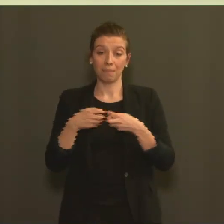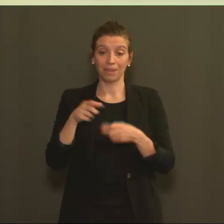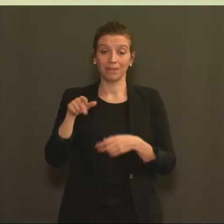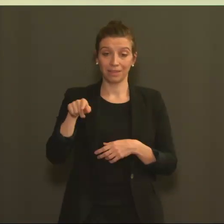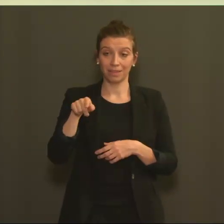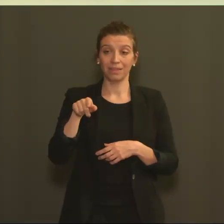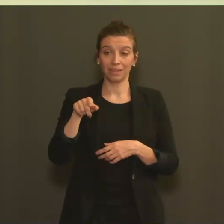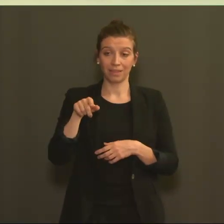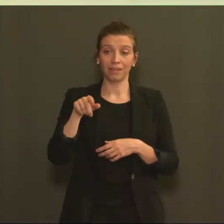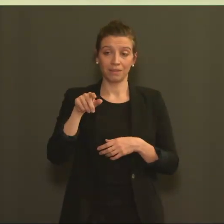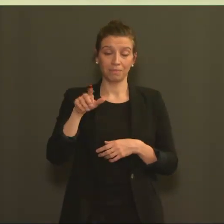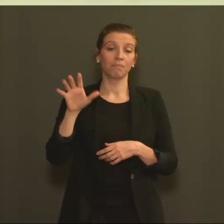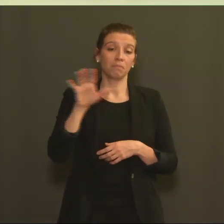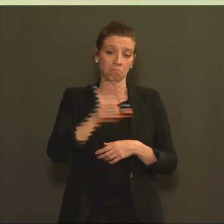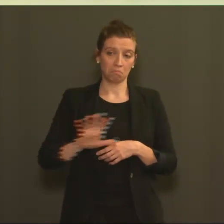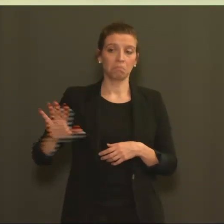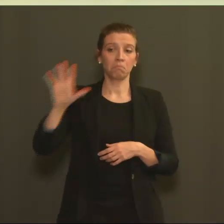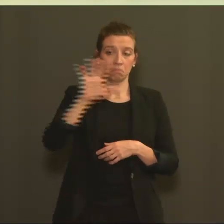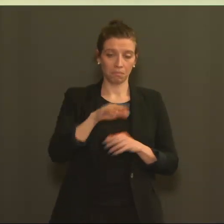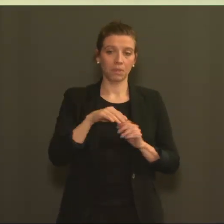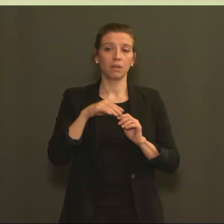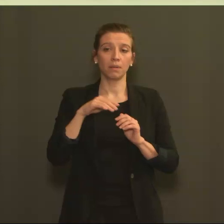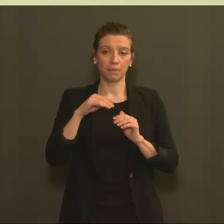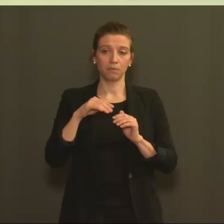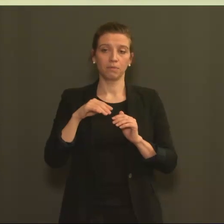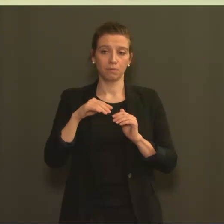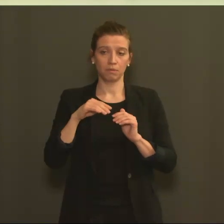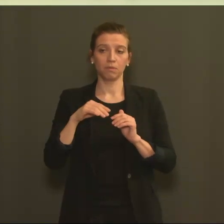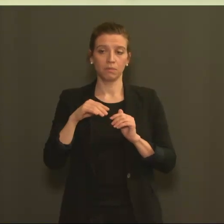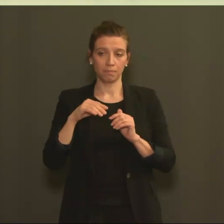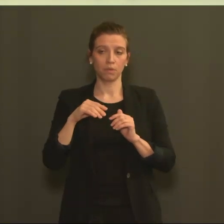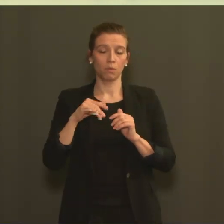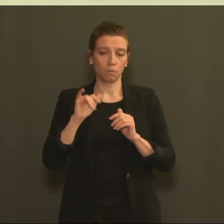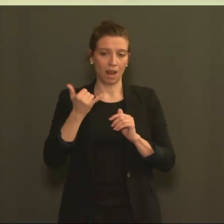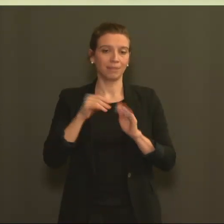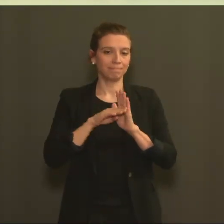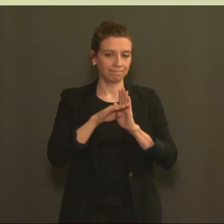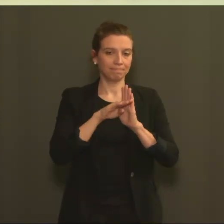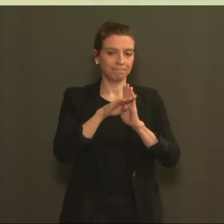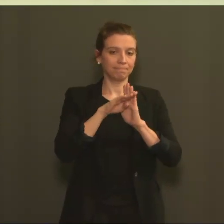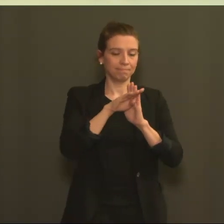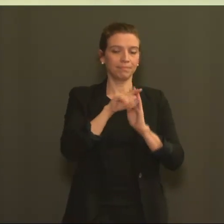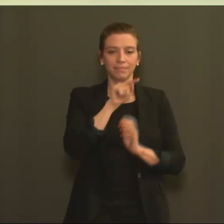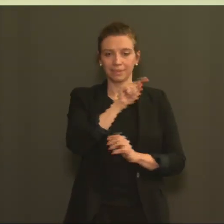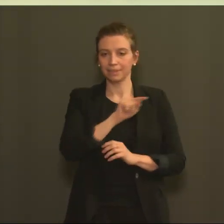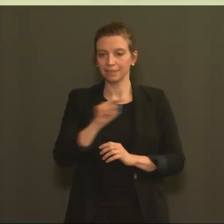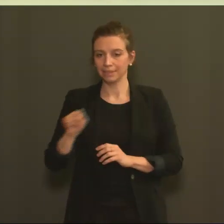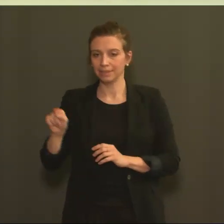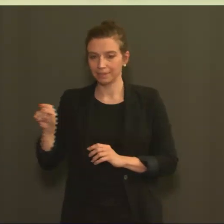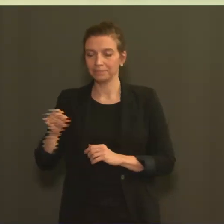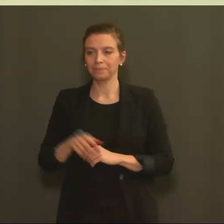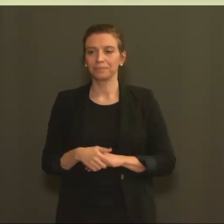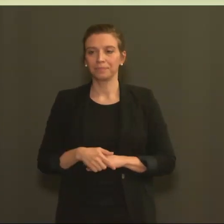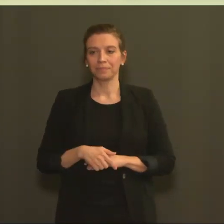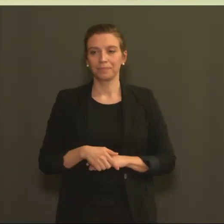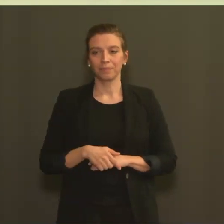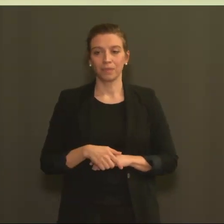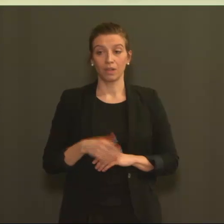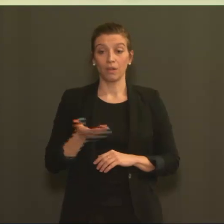verleden week hebben elke dag 130 koffie patiënten of gemiddeld elke dag 130 koffie patiënten het ziekenhuis kunnen